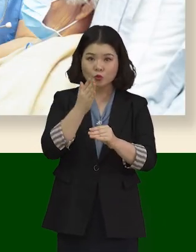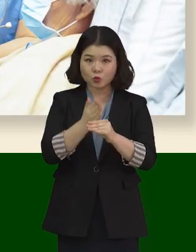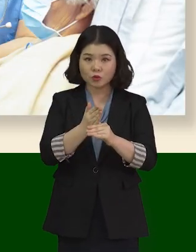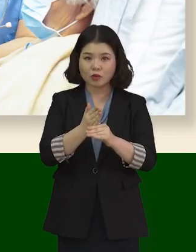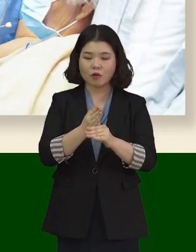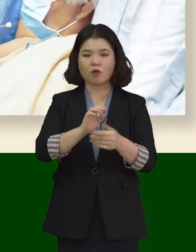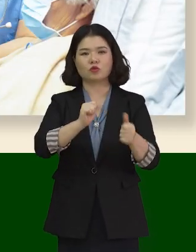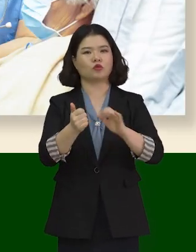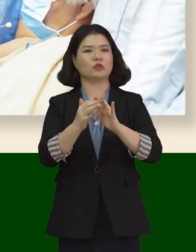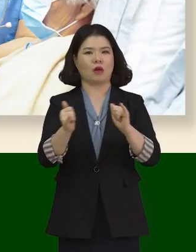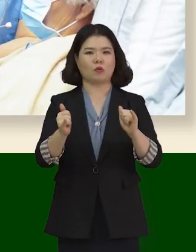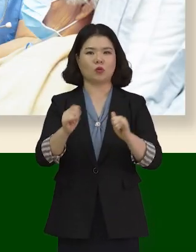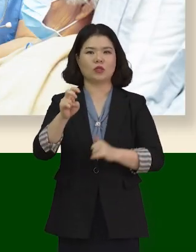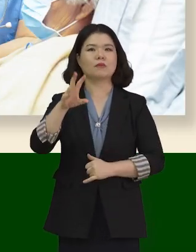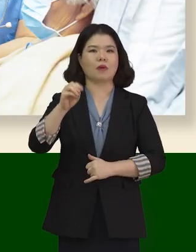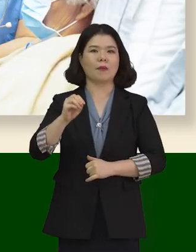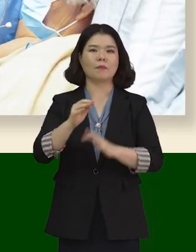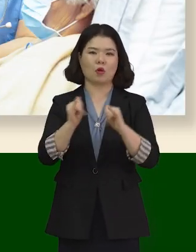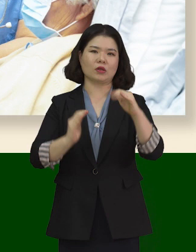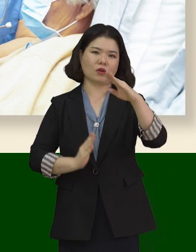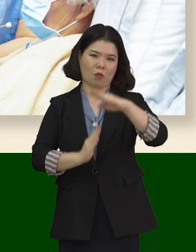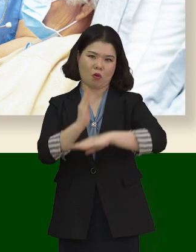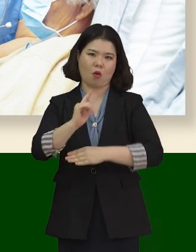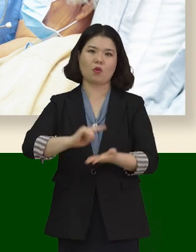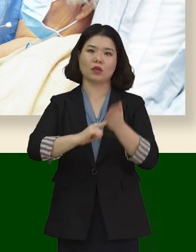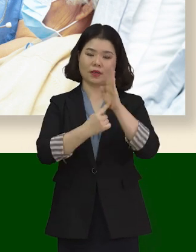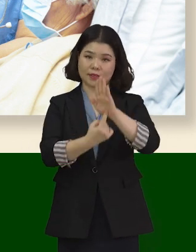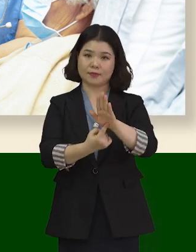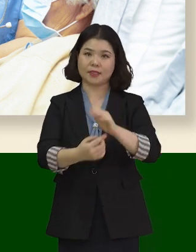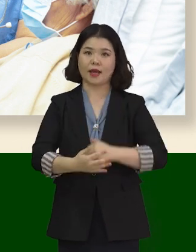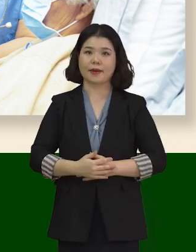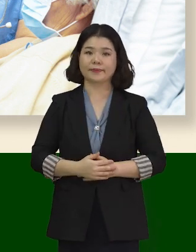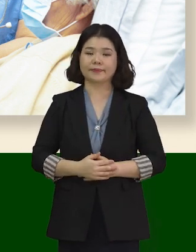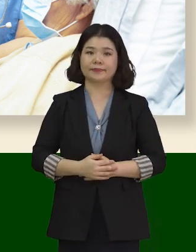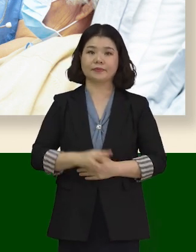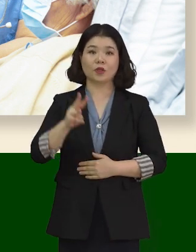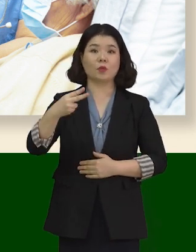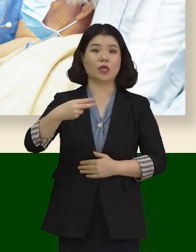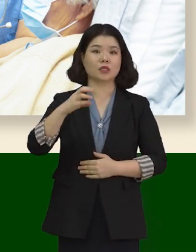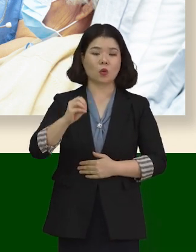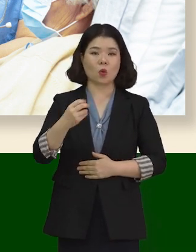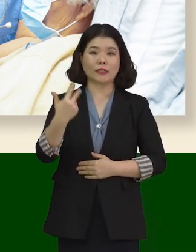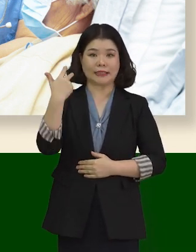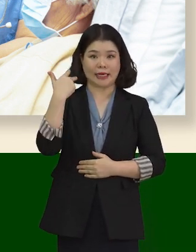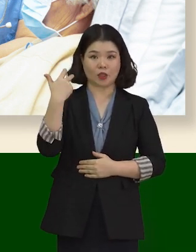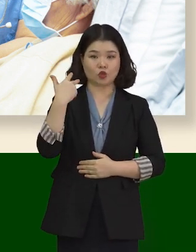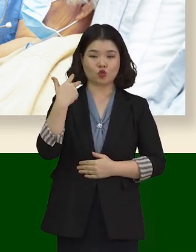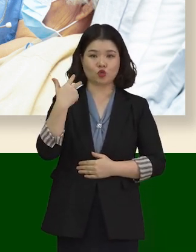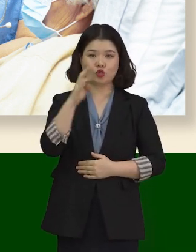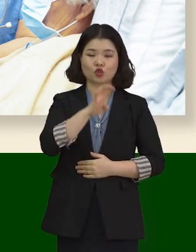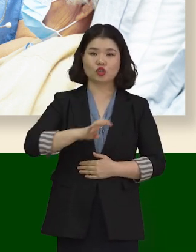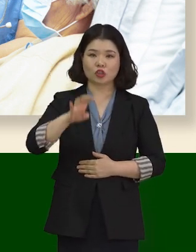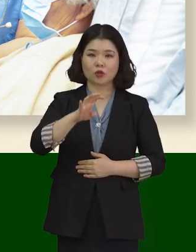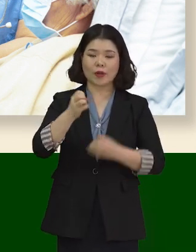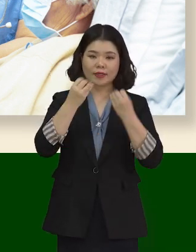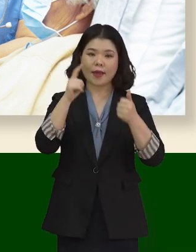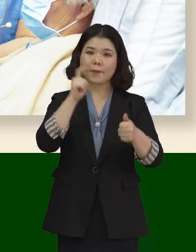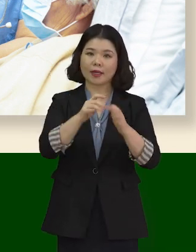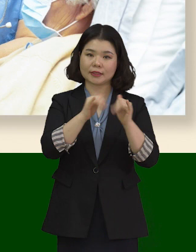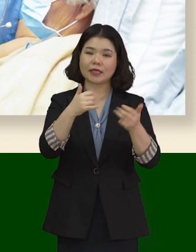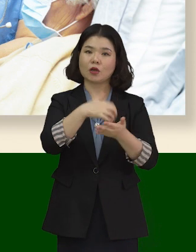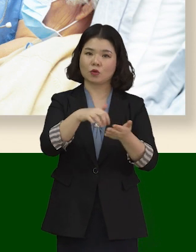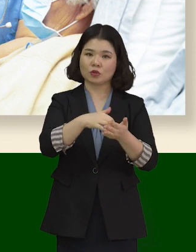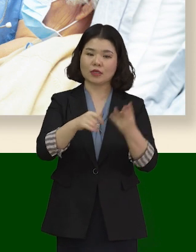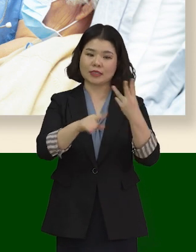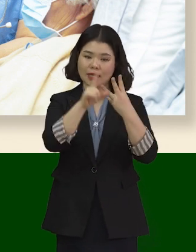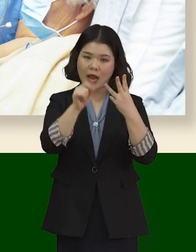있고 사망자도 20만 명을 넘어선 것으로 나타났습니다. WHO는 지난주 유럽의 신규 확진자 수가